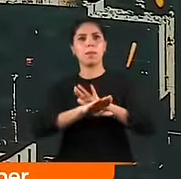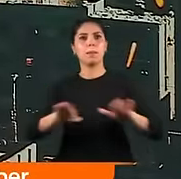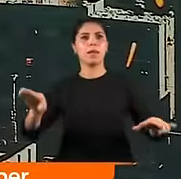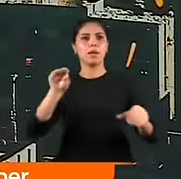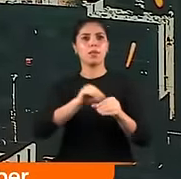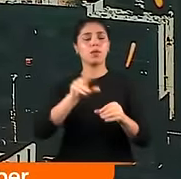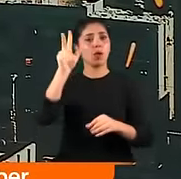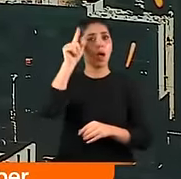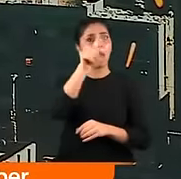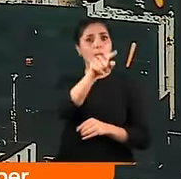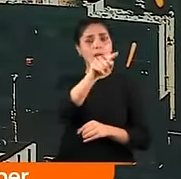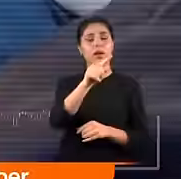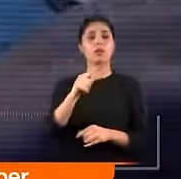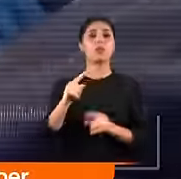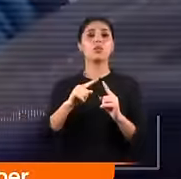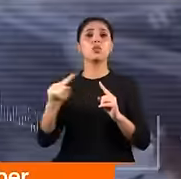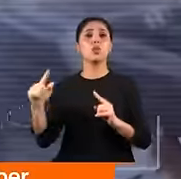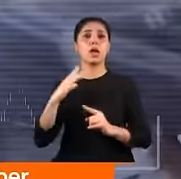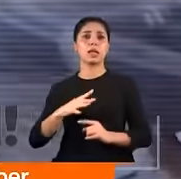süre istiyor.